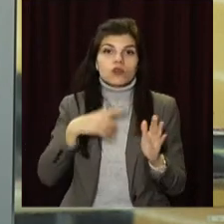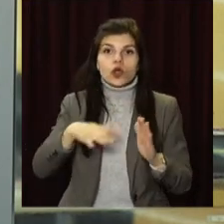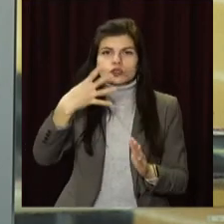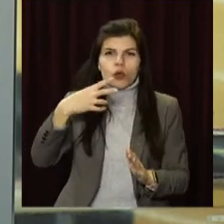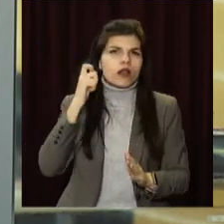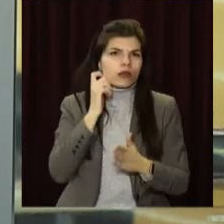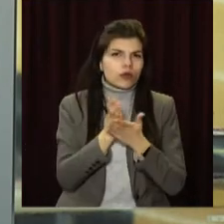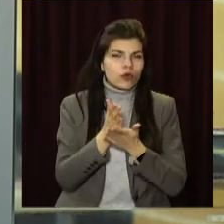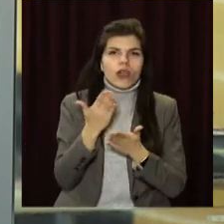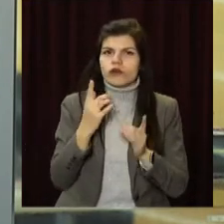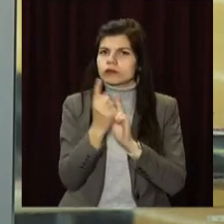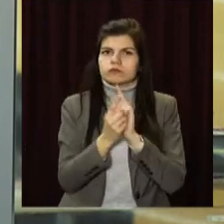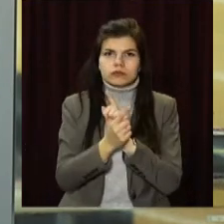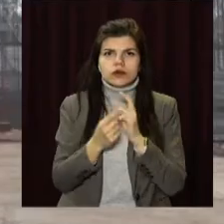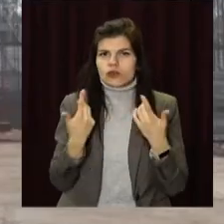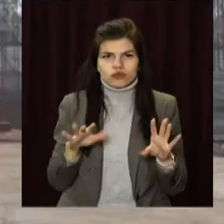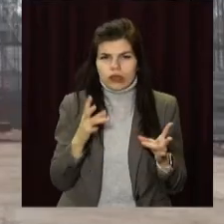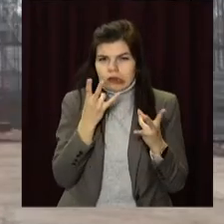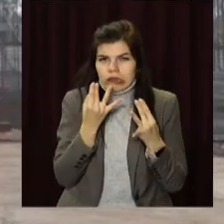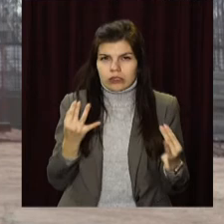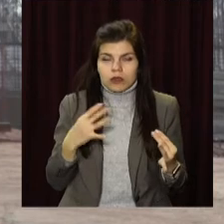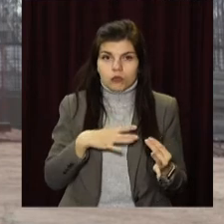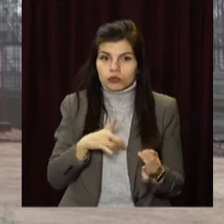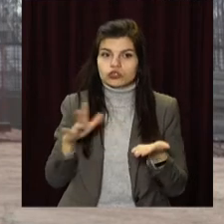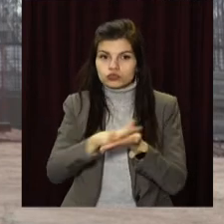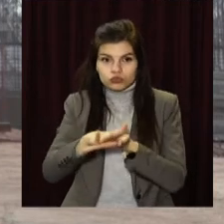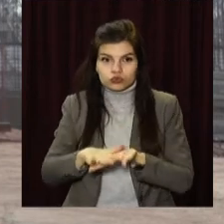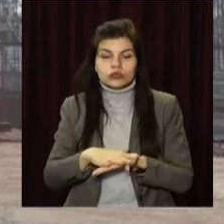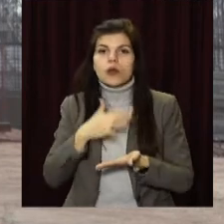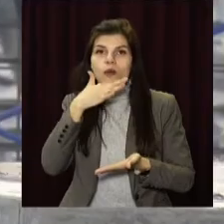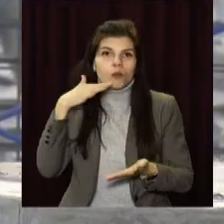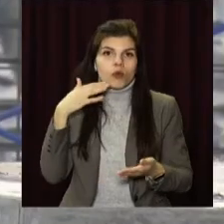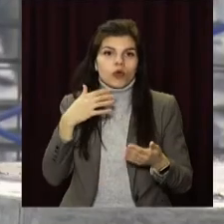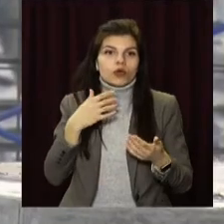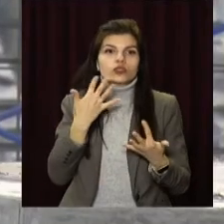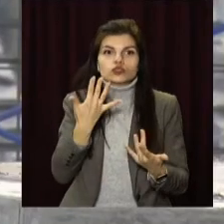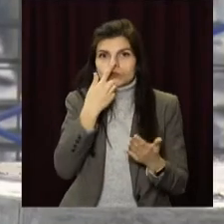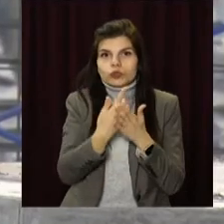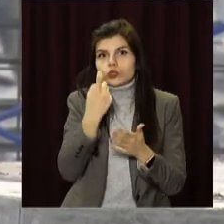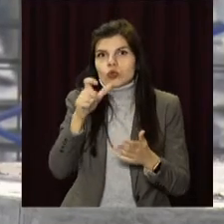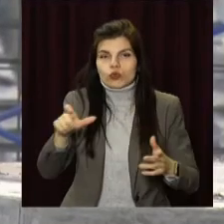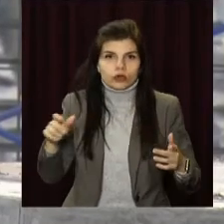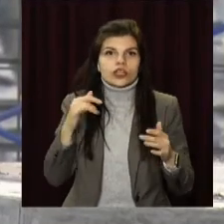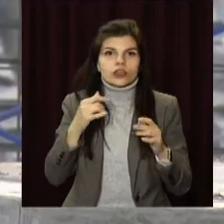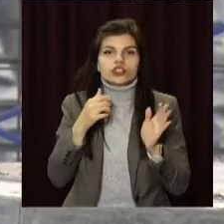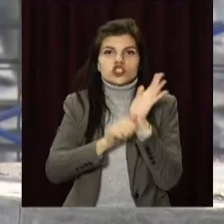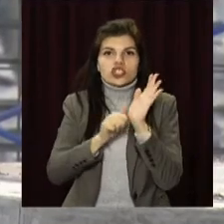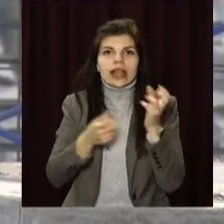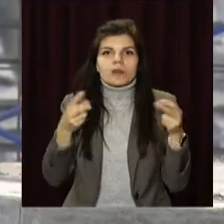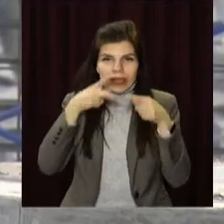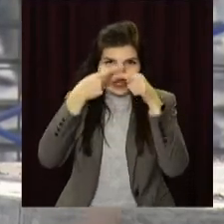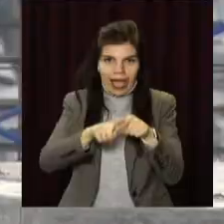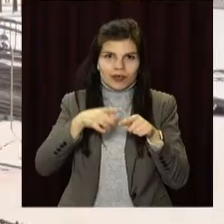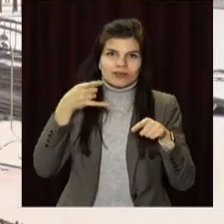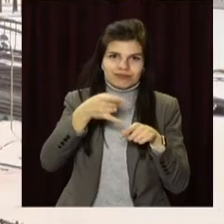40 років і його інфраструктура зношена. Щоб розчистити територію, залучили майже сотню будівельників та 60 одиниць техніки. За